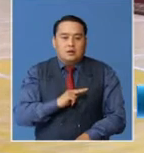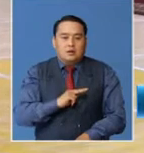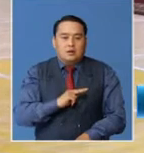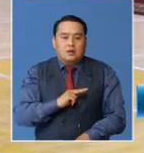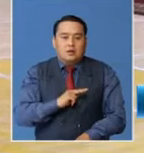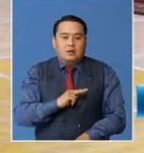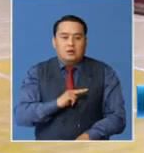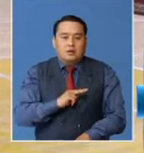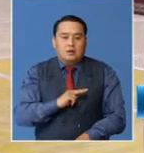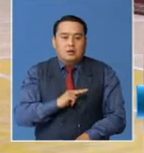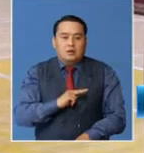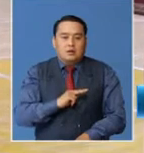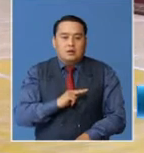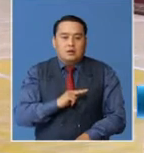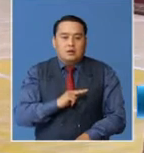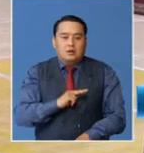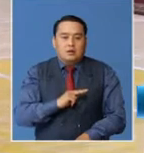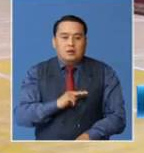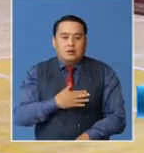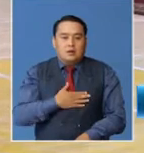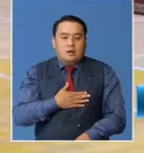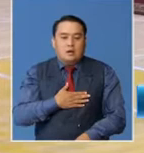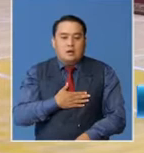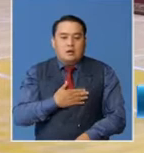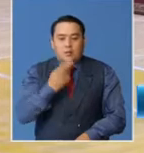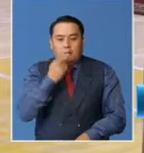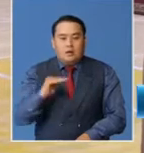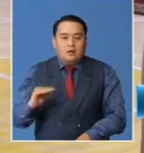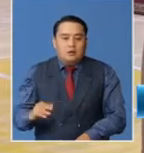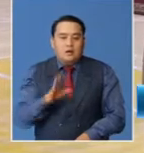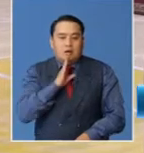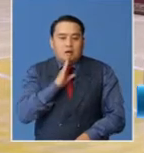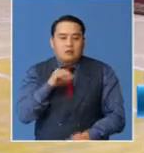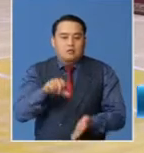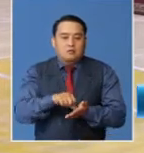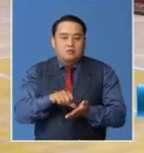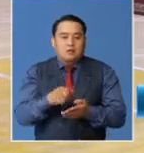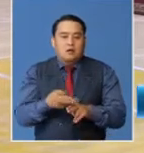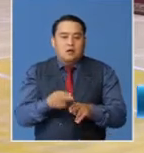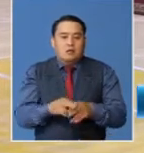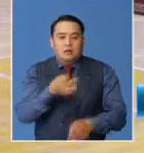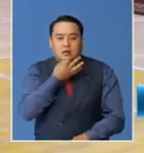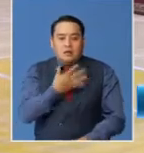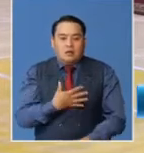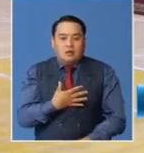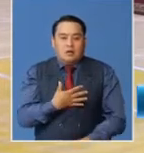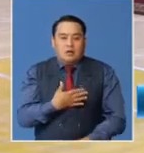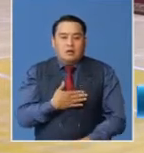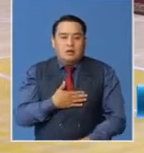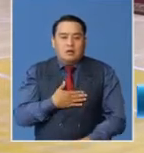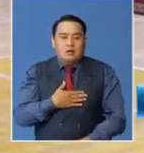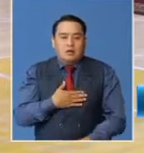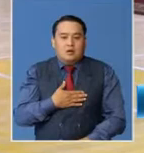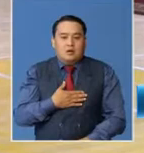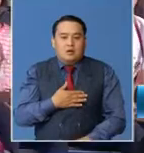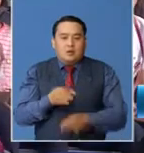Вот. Да, и, конечно, теперь приходят маленькие девочки, они выступают в таких же залах, им это нравится, и, конечно, я передаю им свой